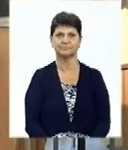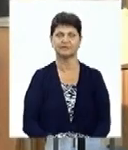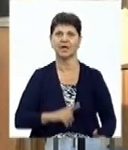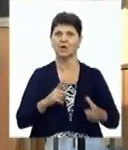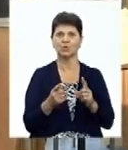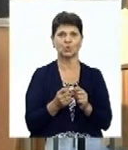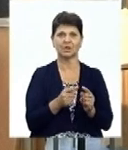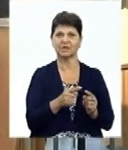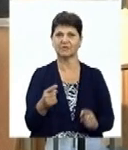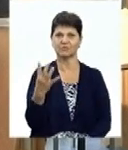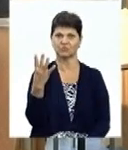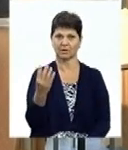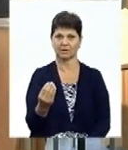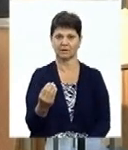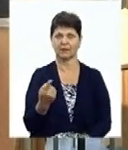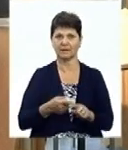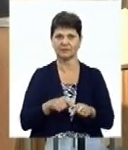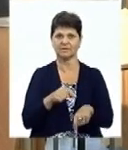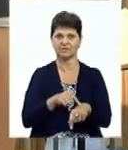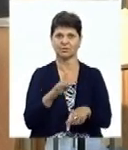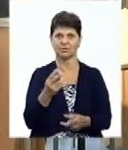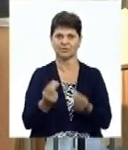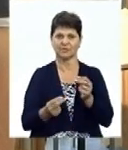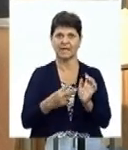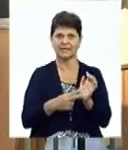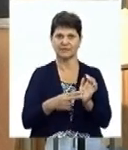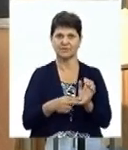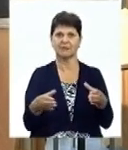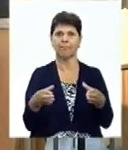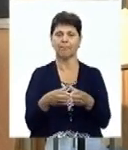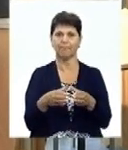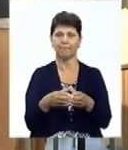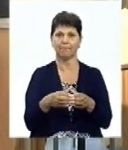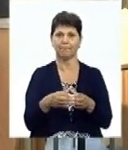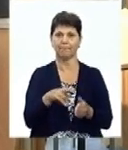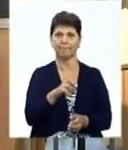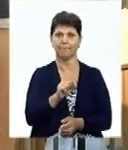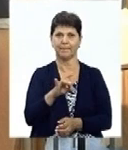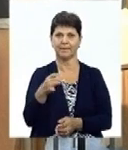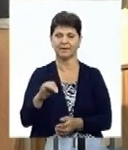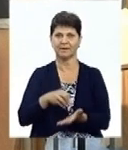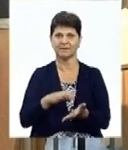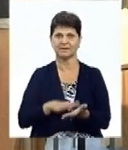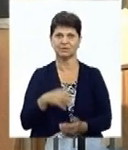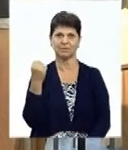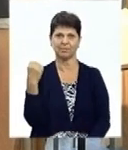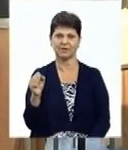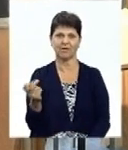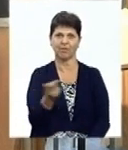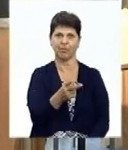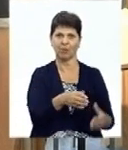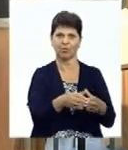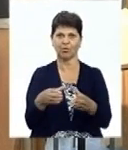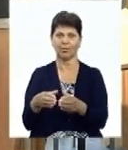Турнір триватиме 4 дні. За цей час буде зіграно 70 партій, за результатами котрих будуть визначені переможці в обох